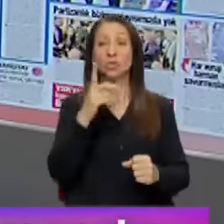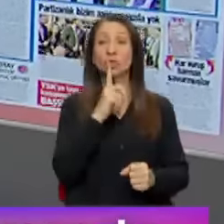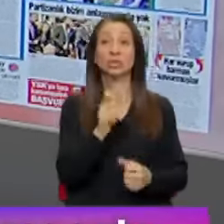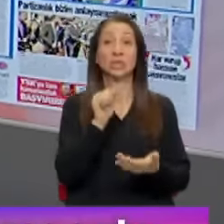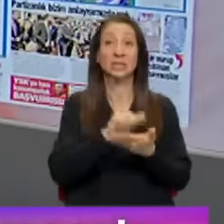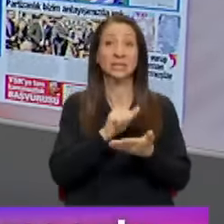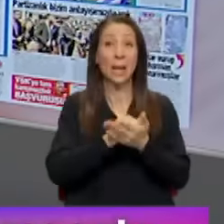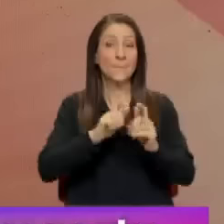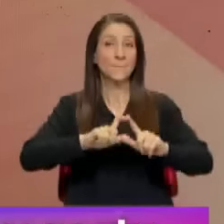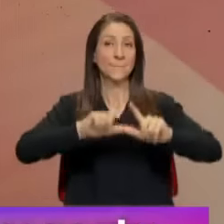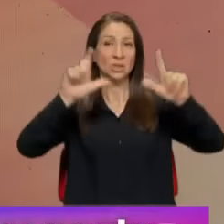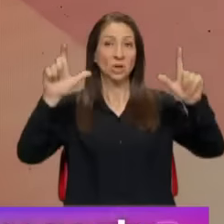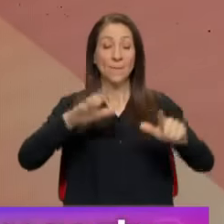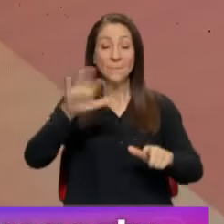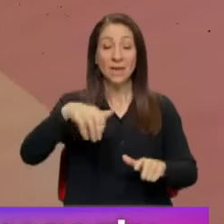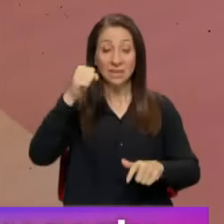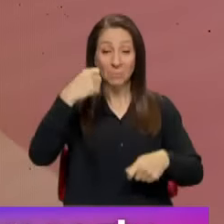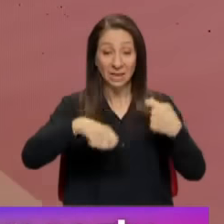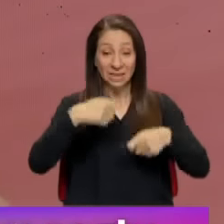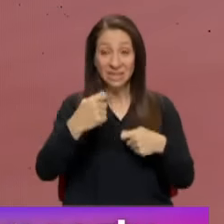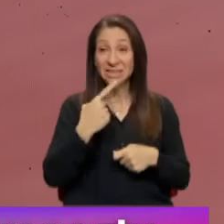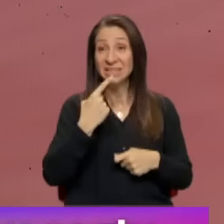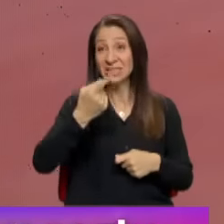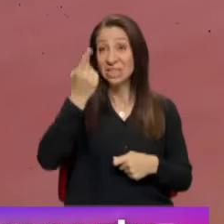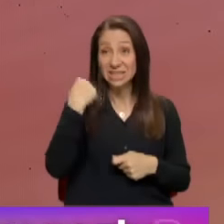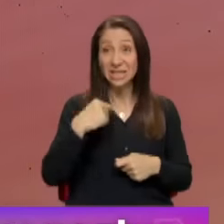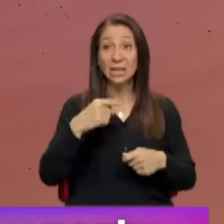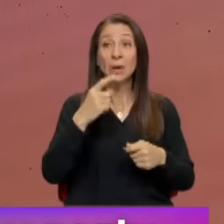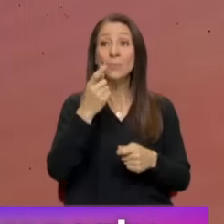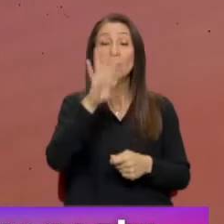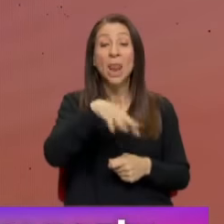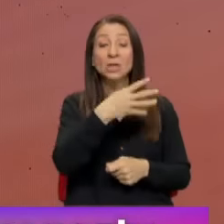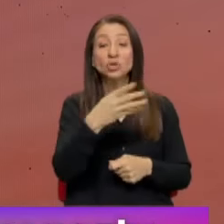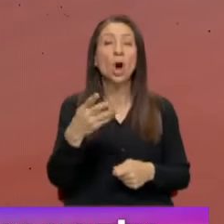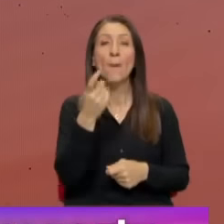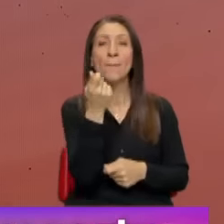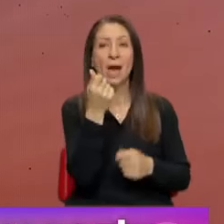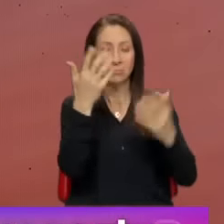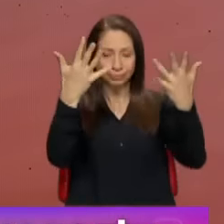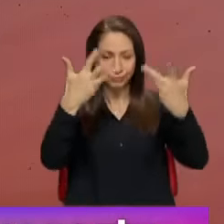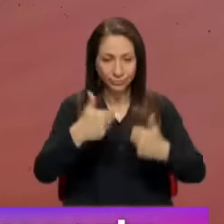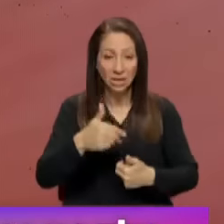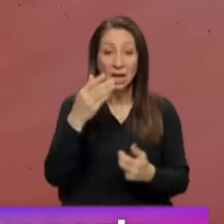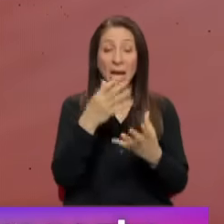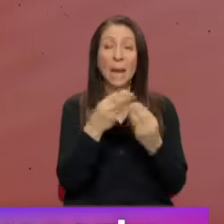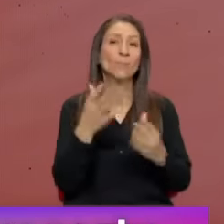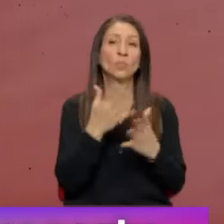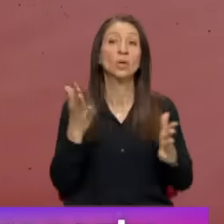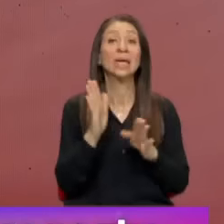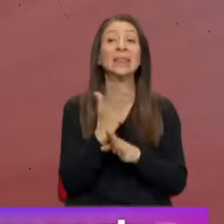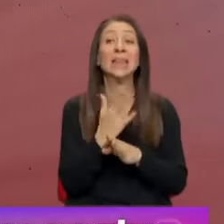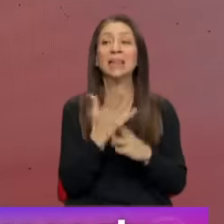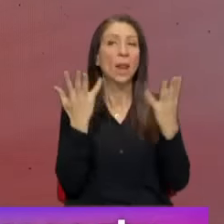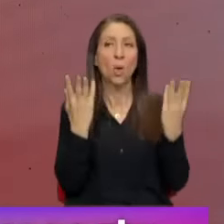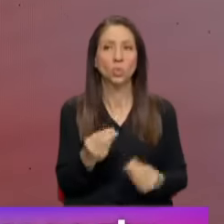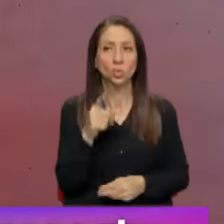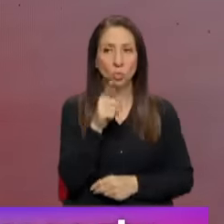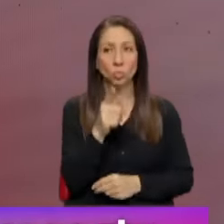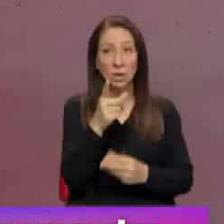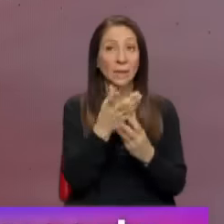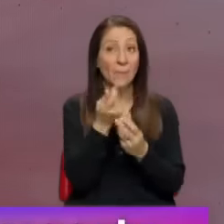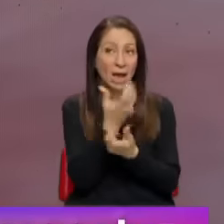gazetesi manşeti, Merkez Bankası'nın geçen yılki bilançosunda kayıp büyük. Peki neden gerçekleşti